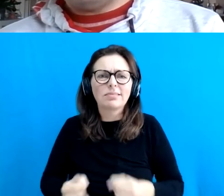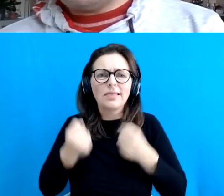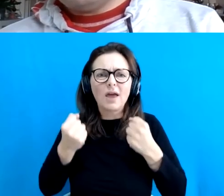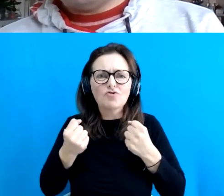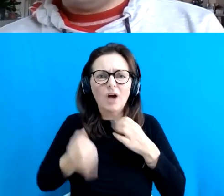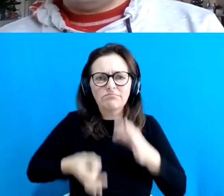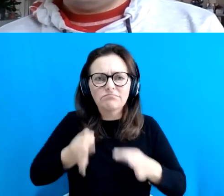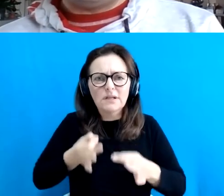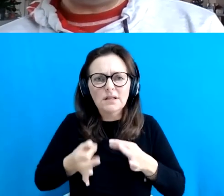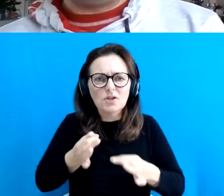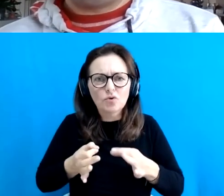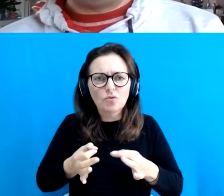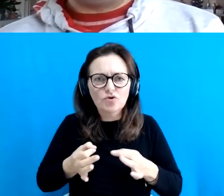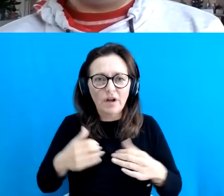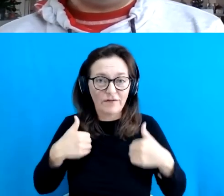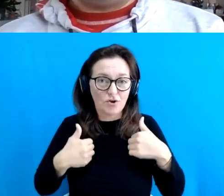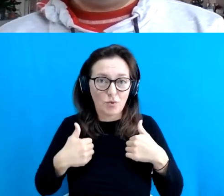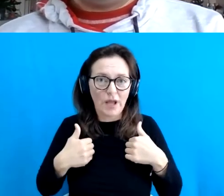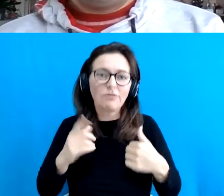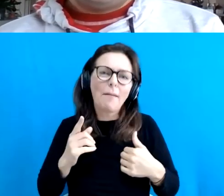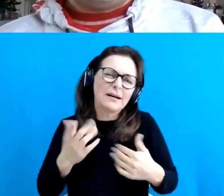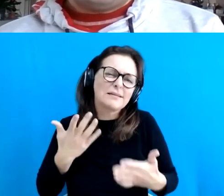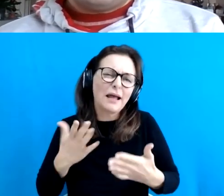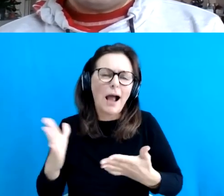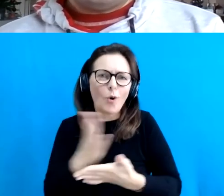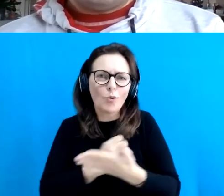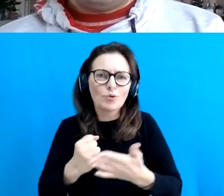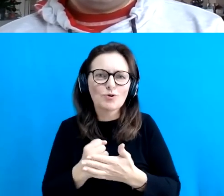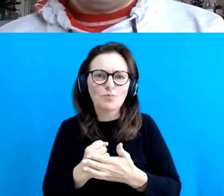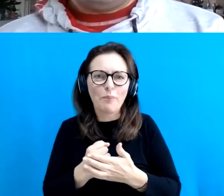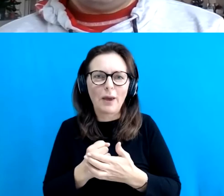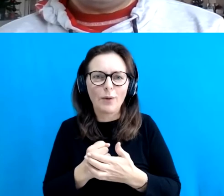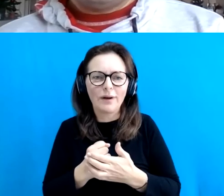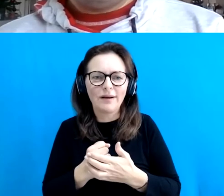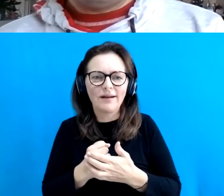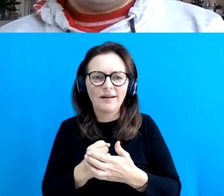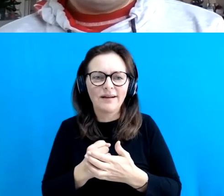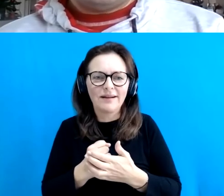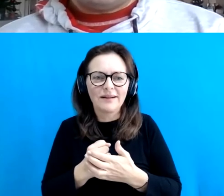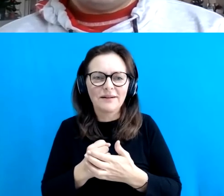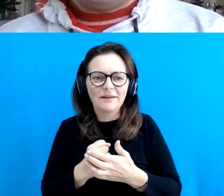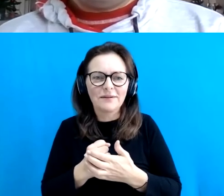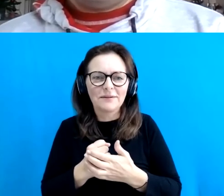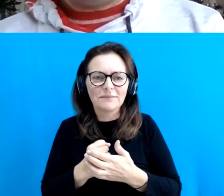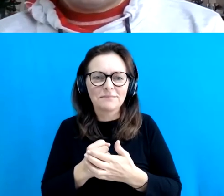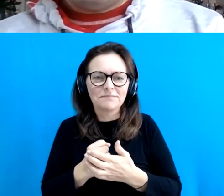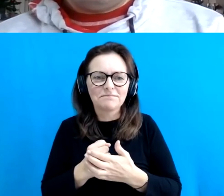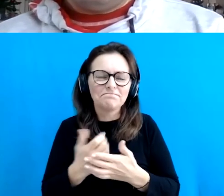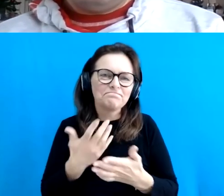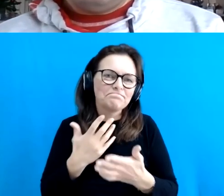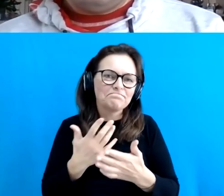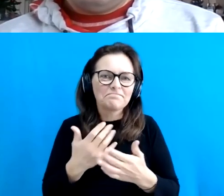sem, mislim, da nekako uspel, tako da smo nekako zdele, da smo zdele nekako